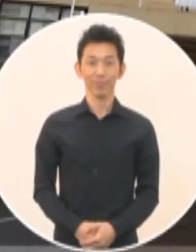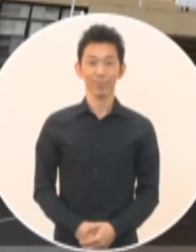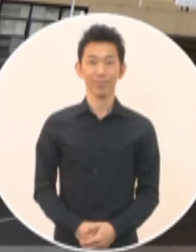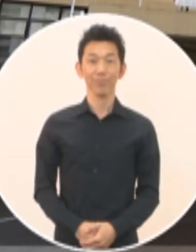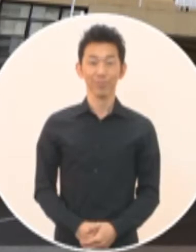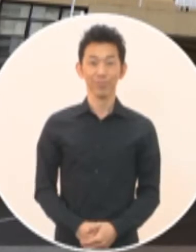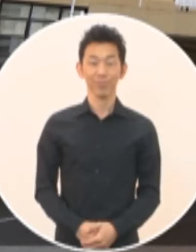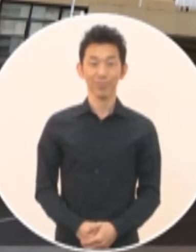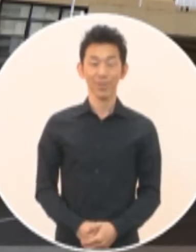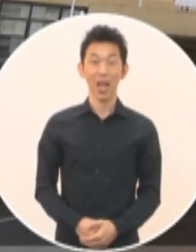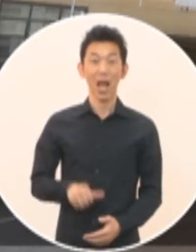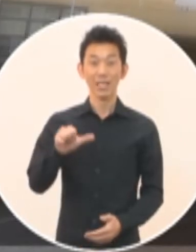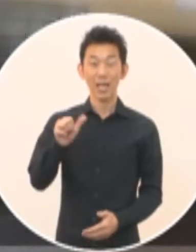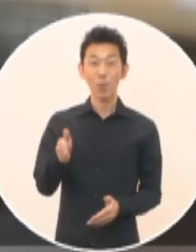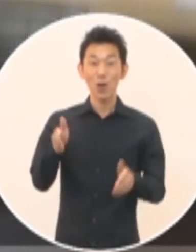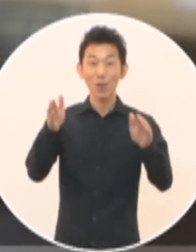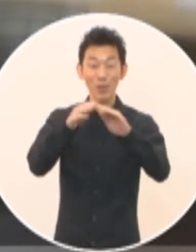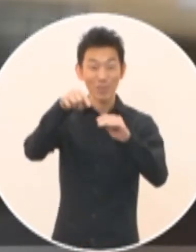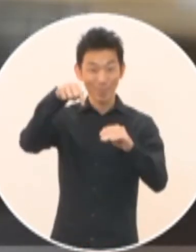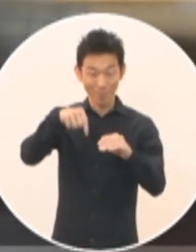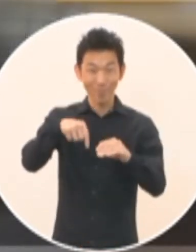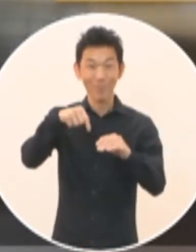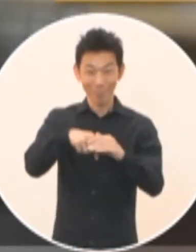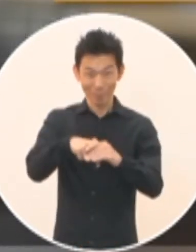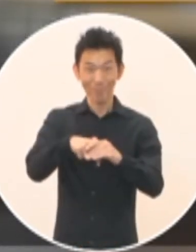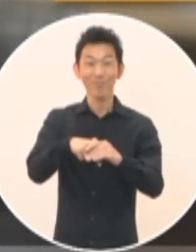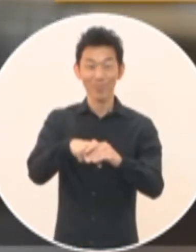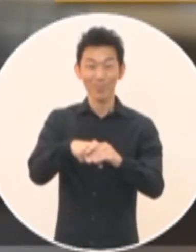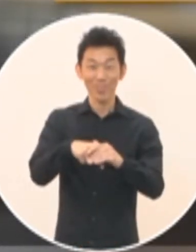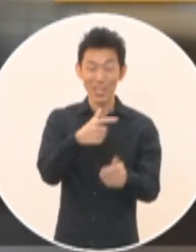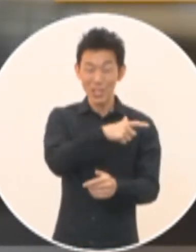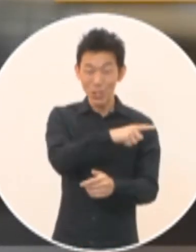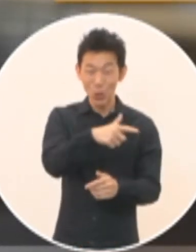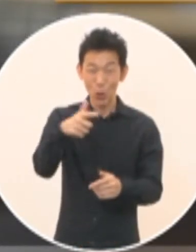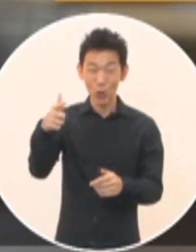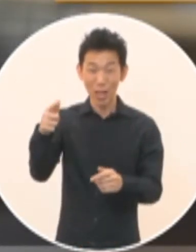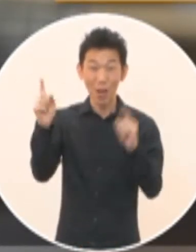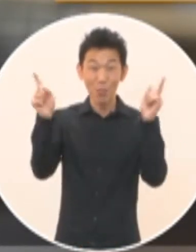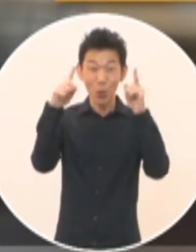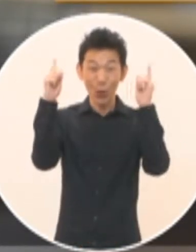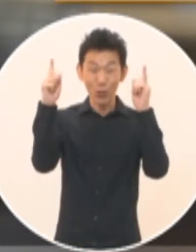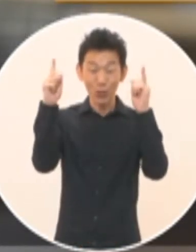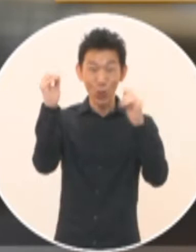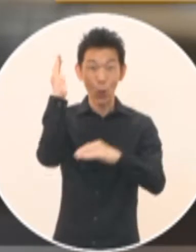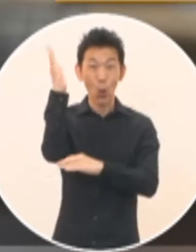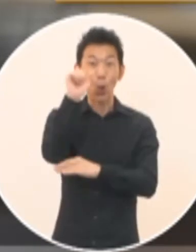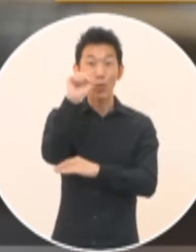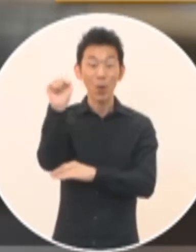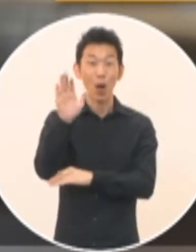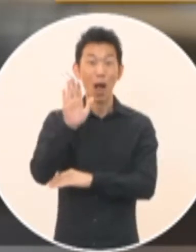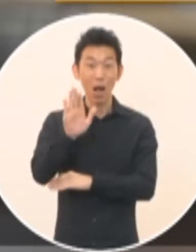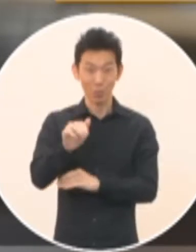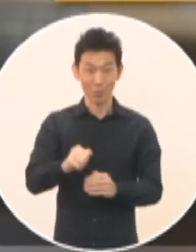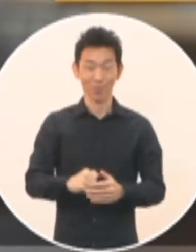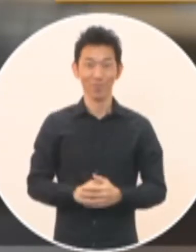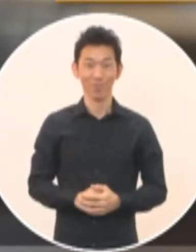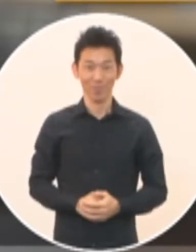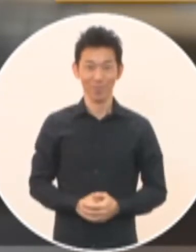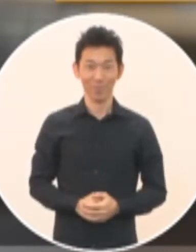いろいろな設備が整っている朝霞プラザでは、さまざまな催しや講座も実施しています。